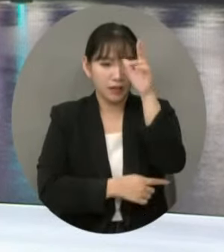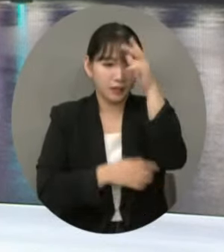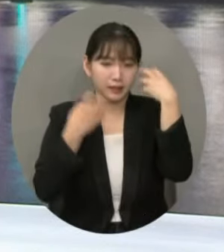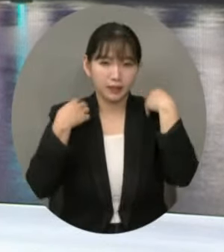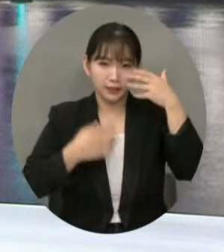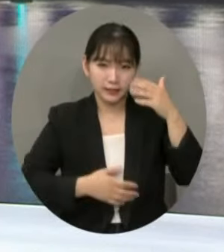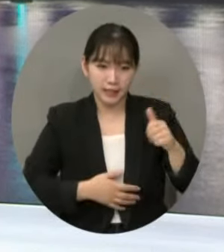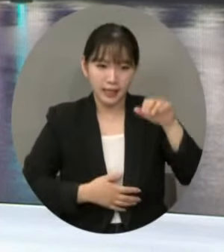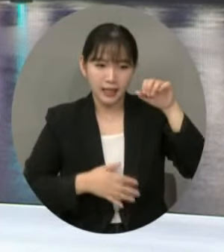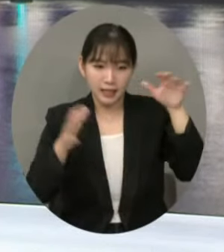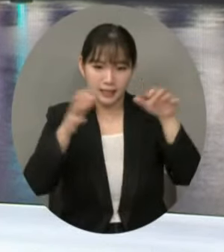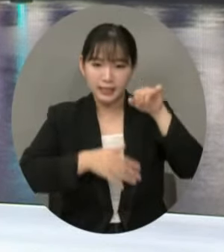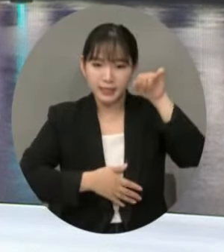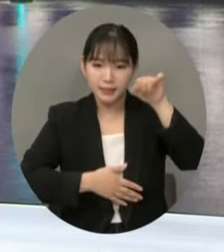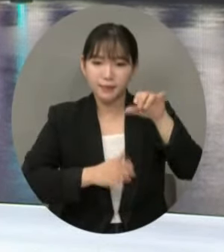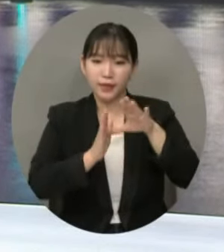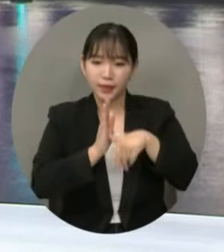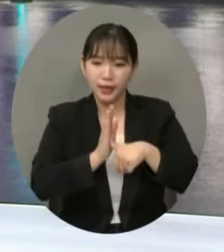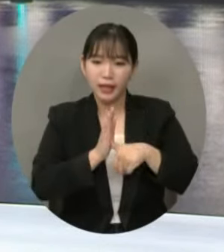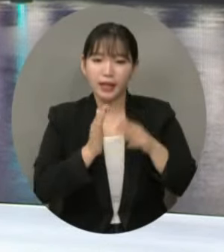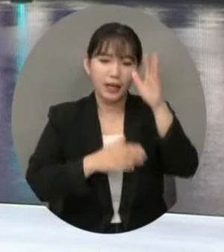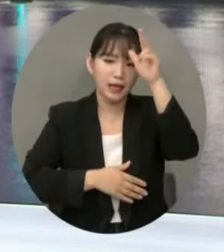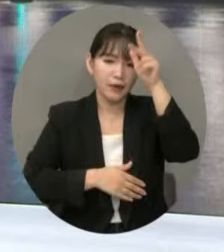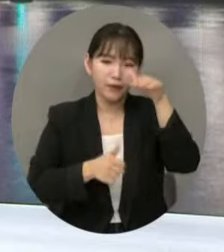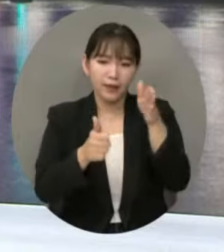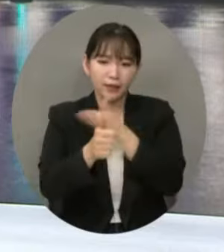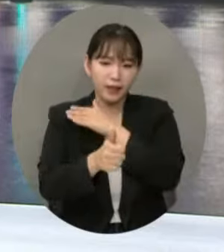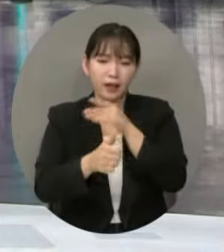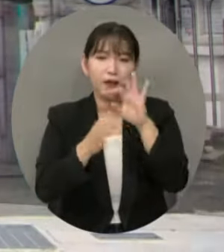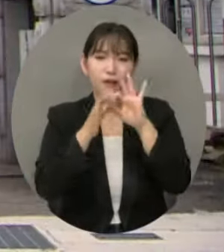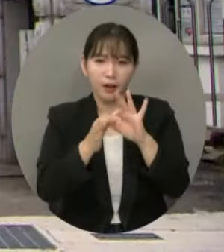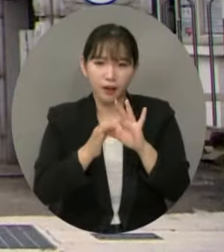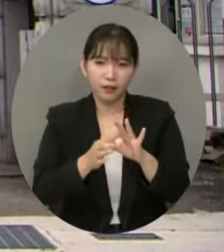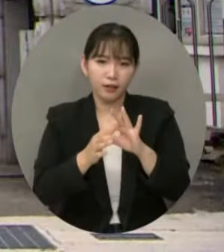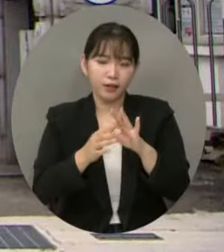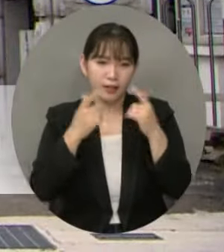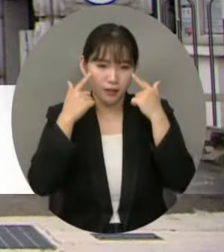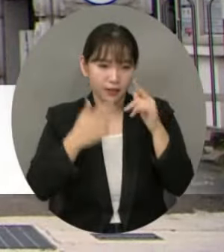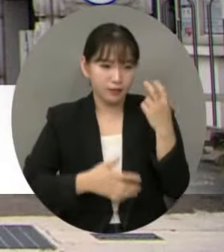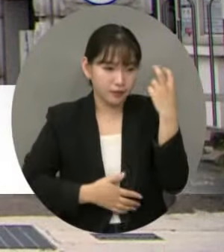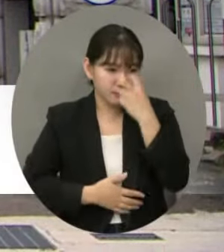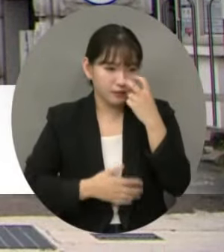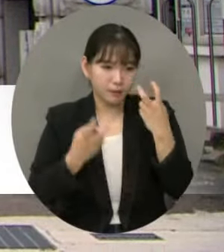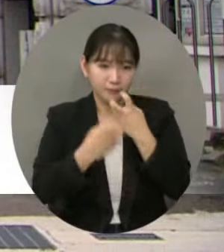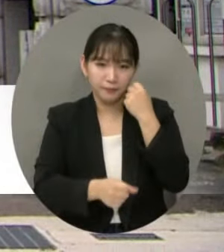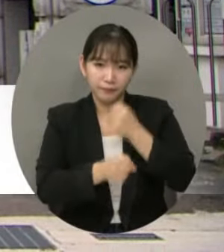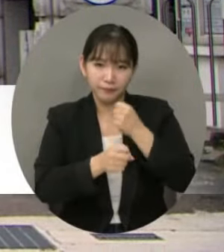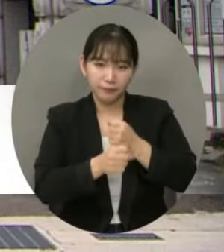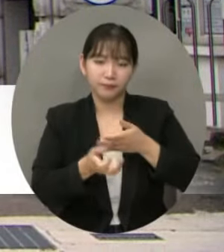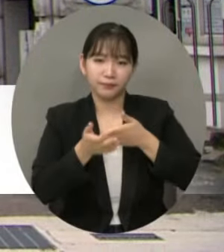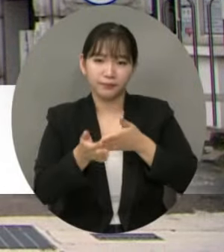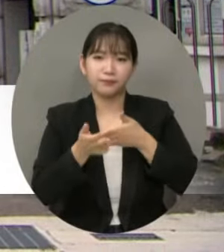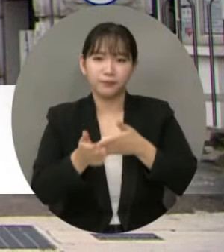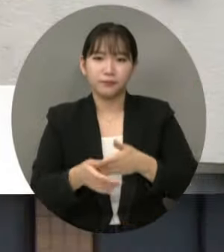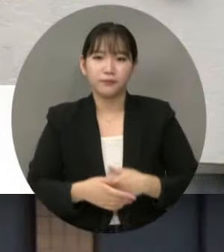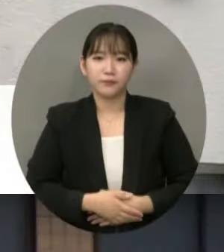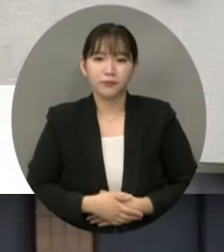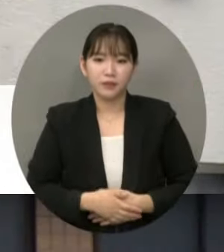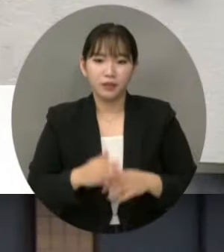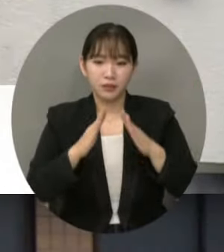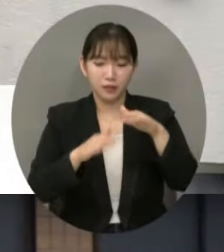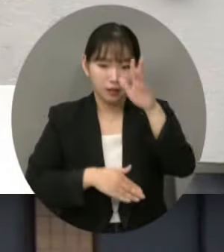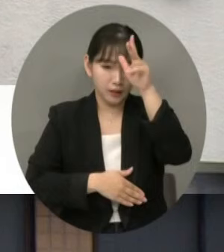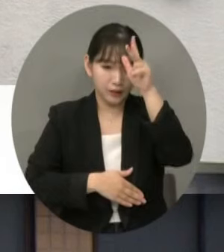용암경찰서장의 집회 현장에서 기동대 직원을 폭행한 것과 관련해 정확한 조사와 대책 마련이 촉구됐습니다.